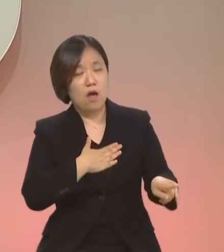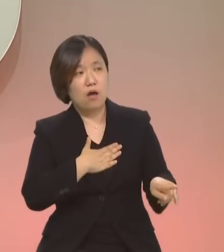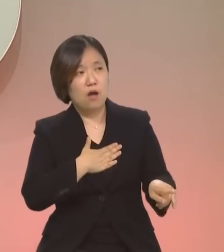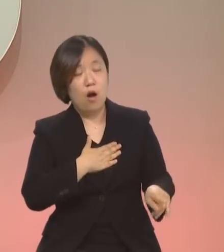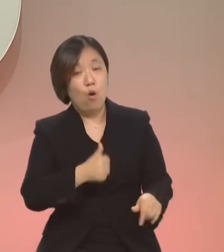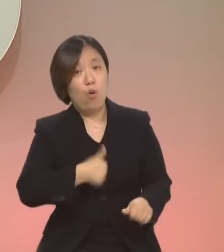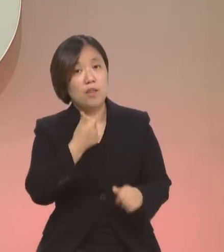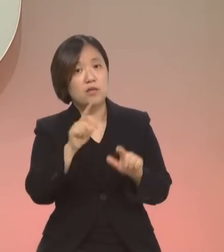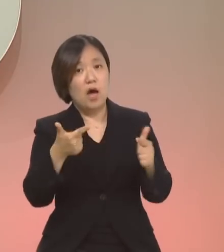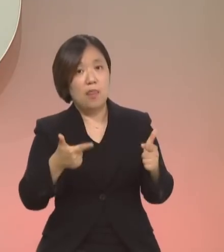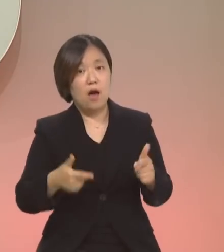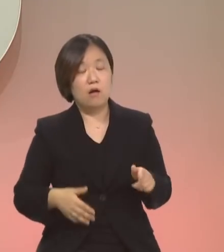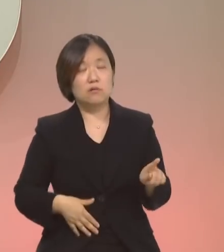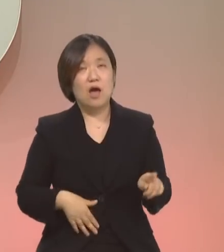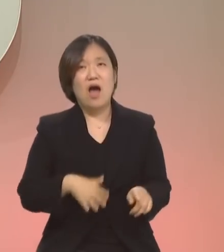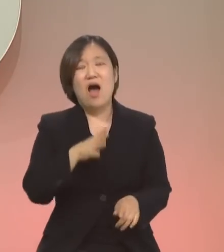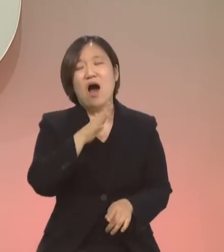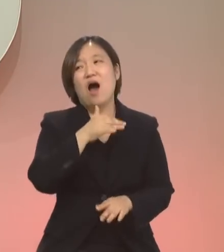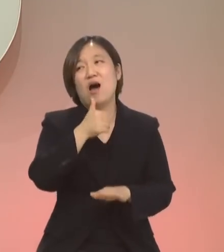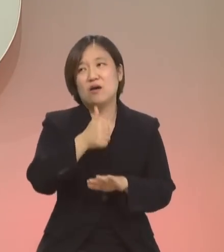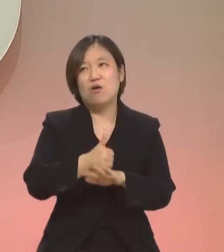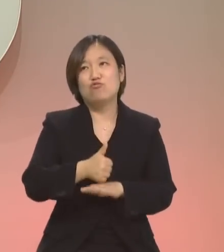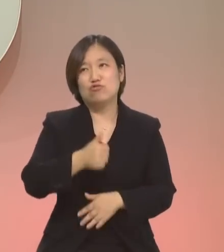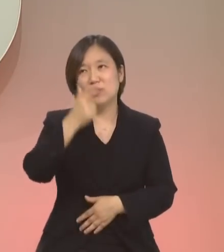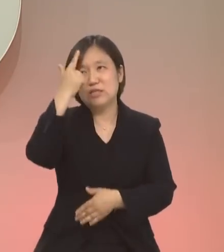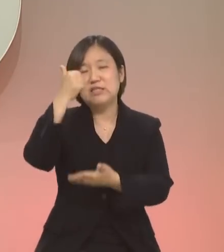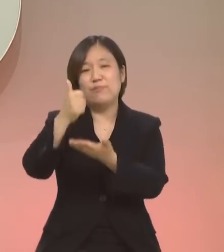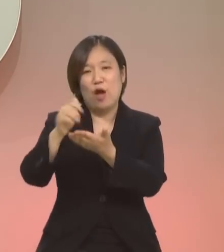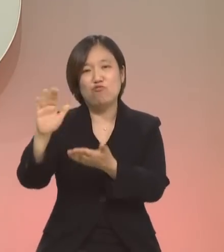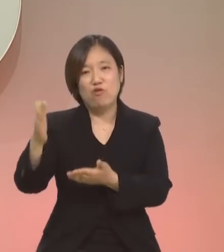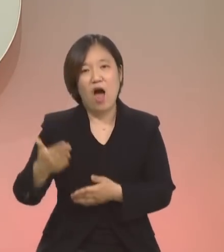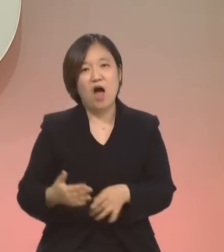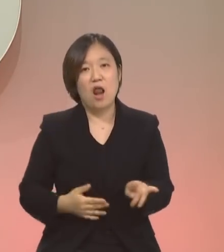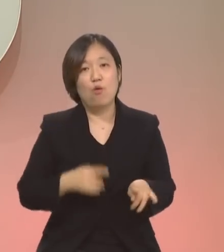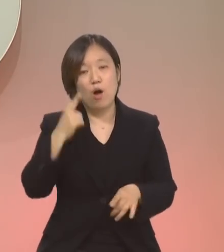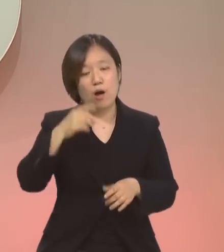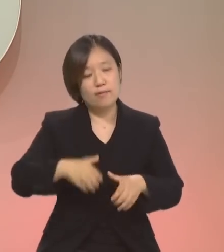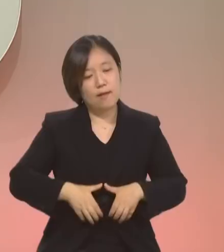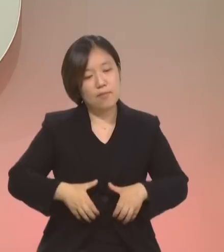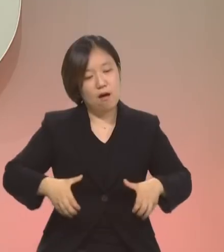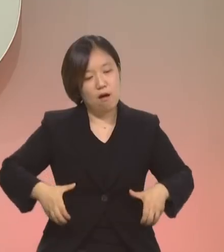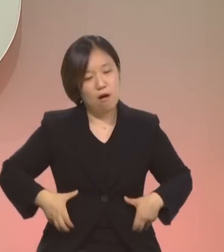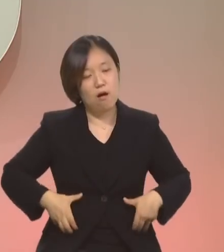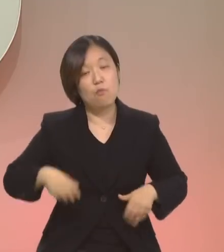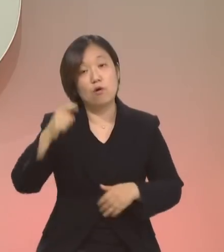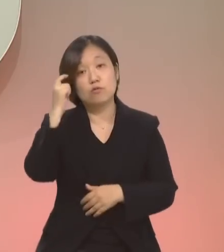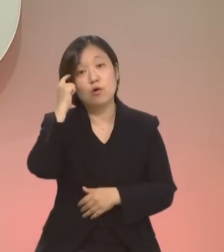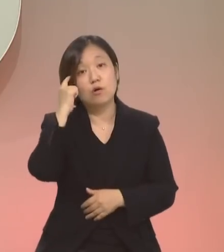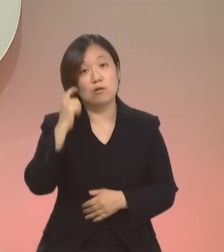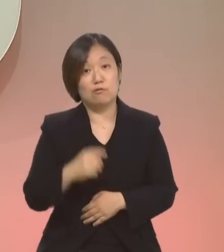머리 깎고 출가했구나 결국 출가했구나 이렇게 담당하게 받아들이시더래요